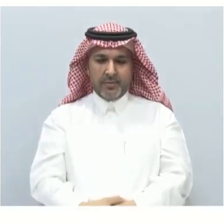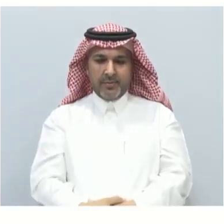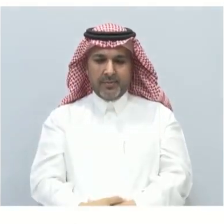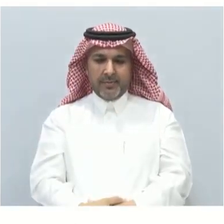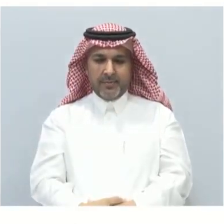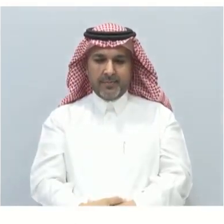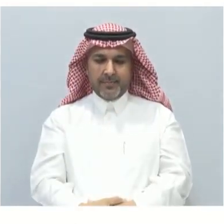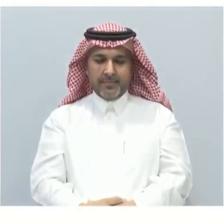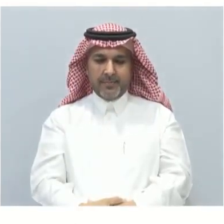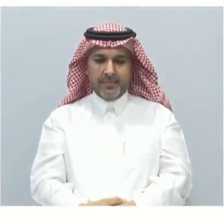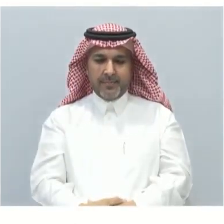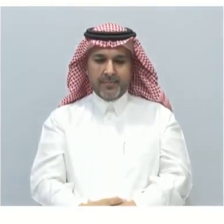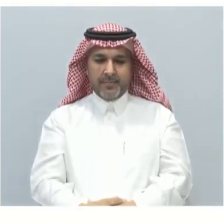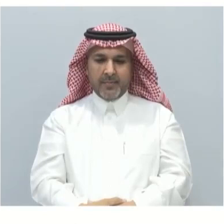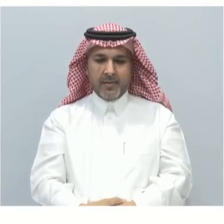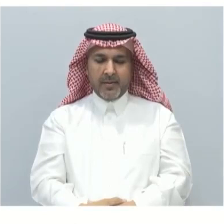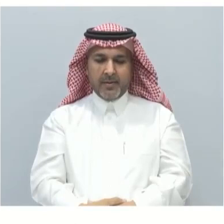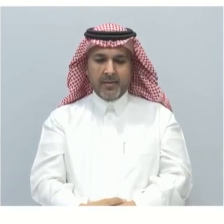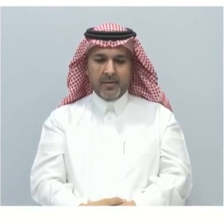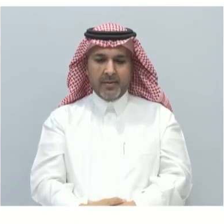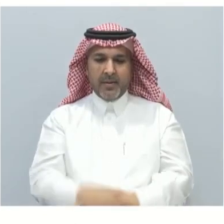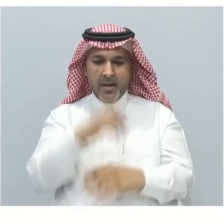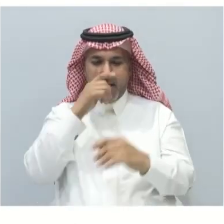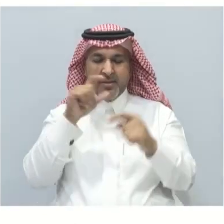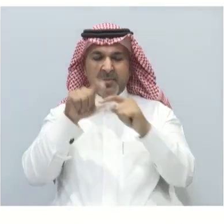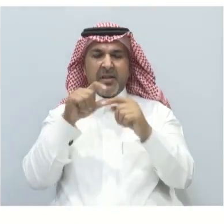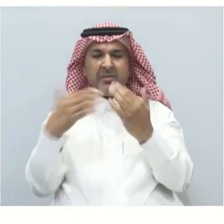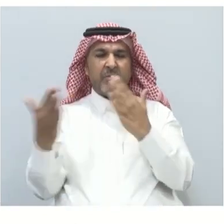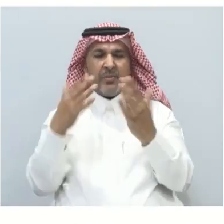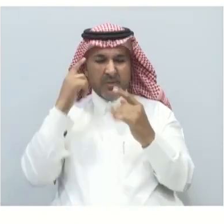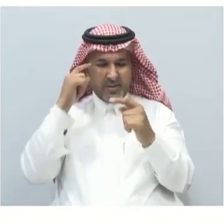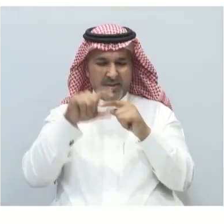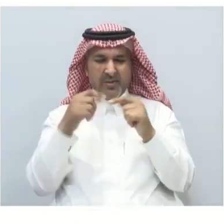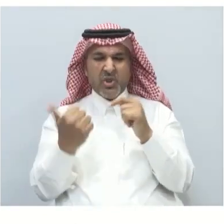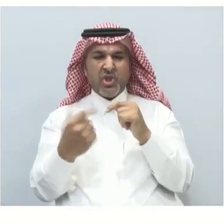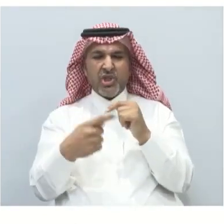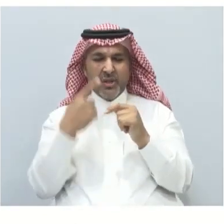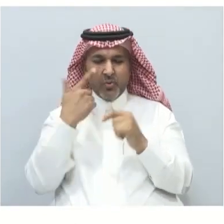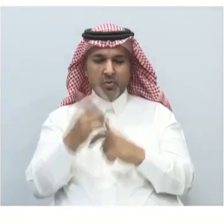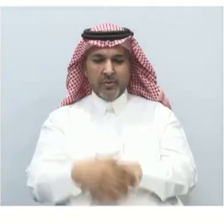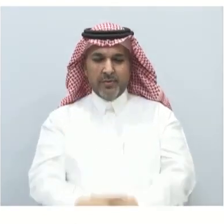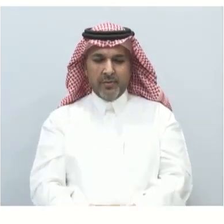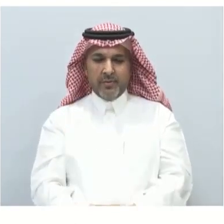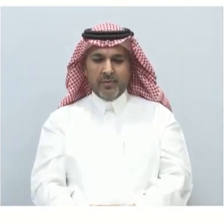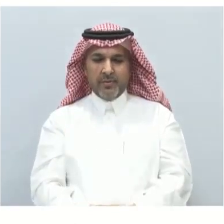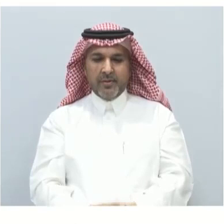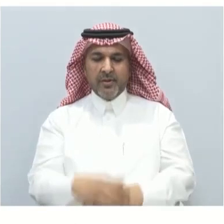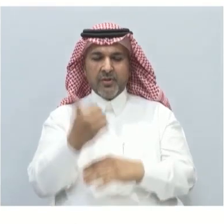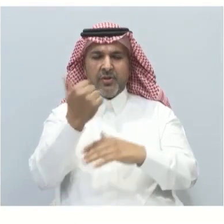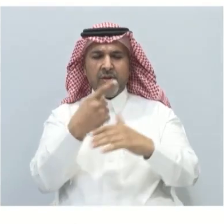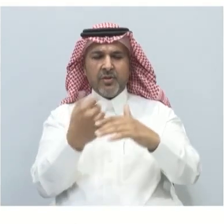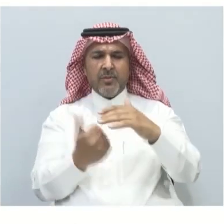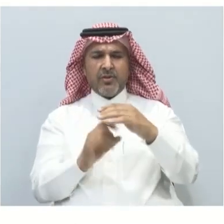و8 فهنا عشان احلها ممكن انا اقسم الطرفين على 16 ال 16 راحت مع ال